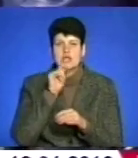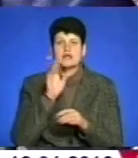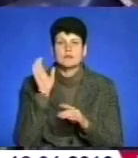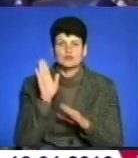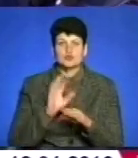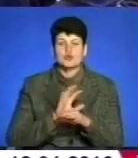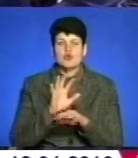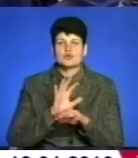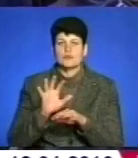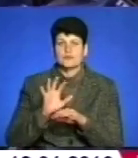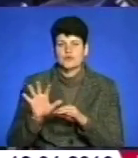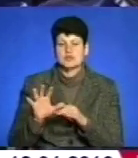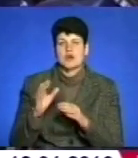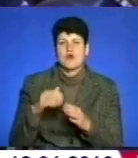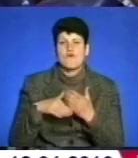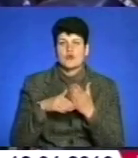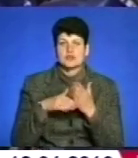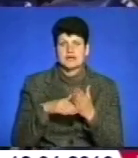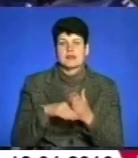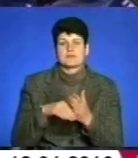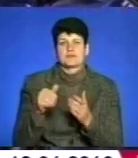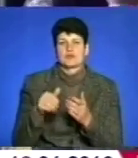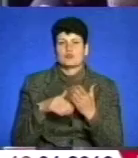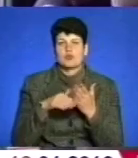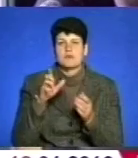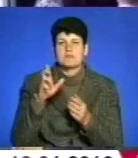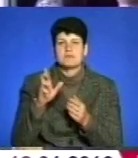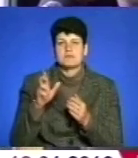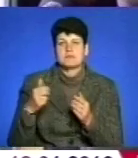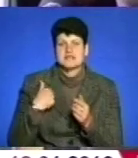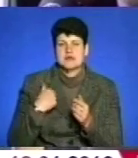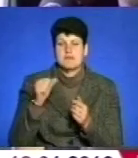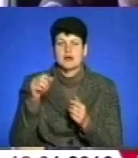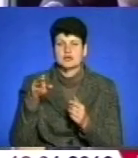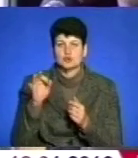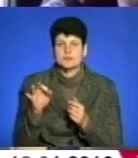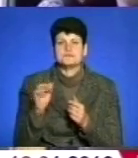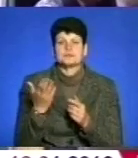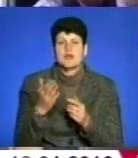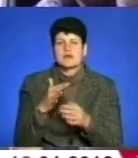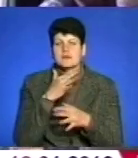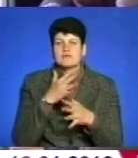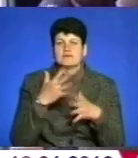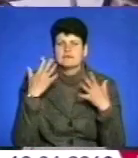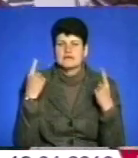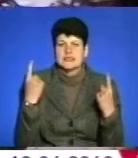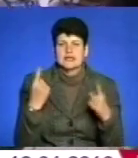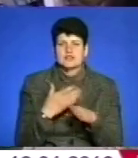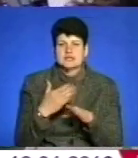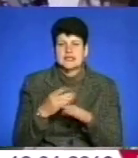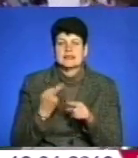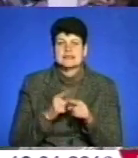волонтери логістичного центру допомоги бійцям АТО і всеукраїнської мережі «Вільні люди». Значна частина допомоги призначена для